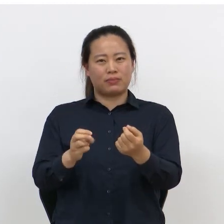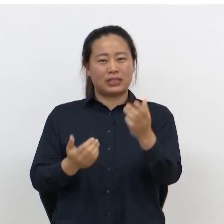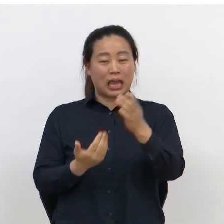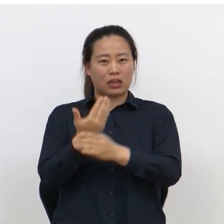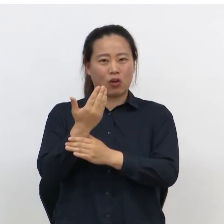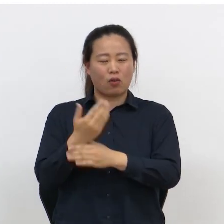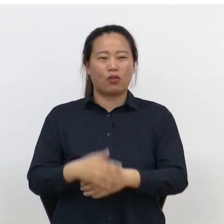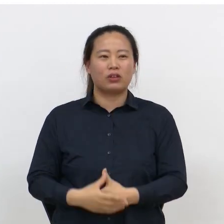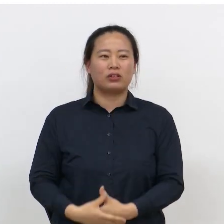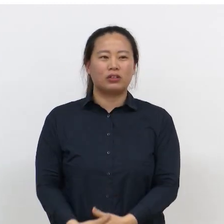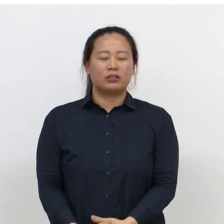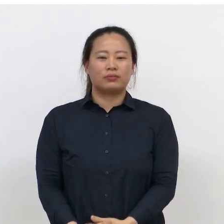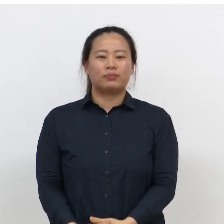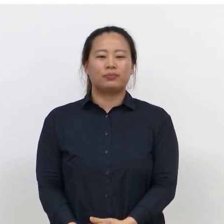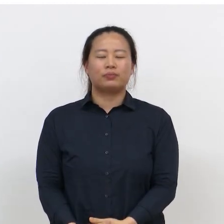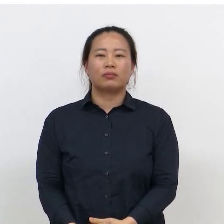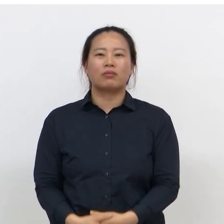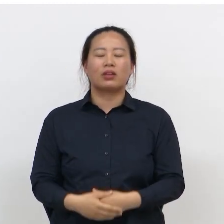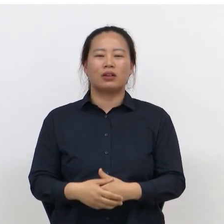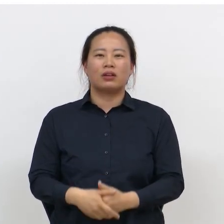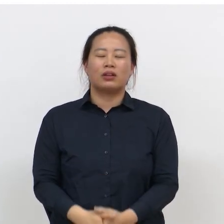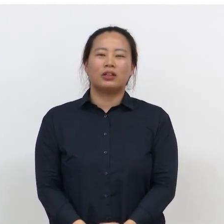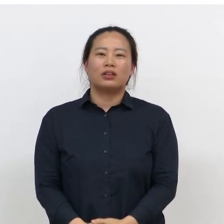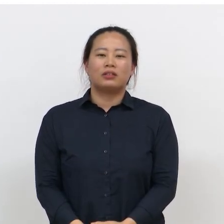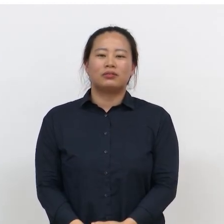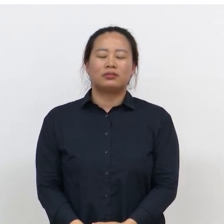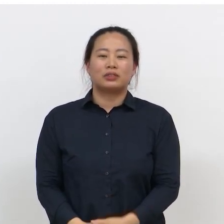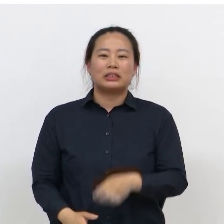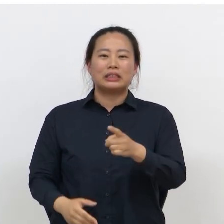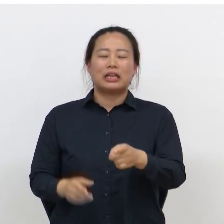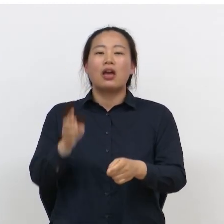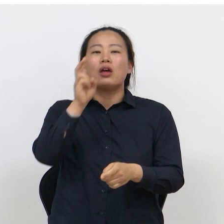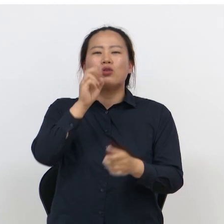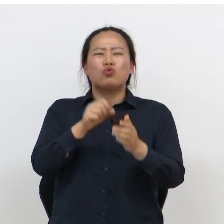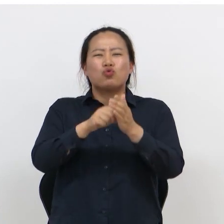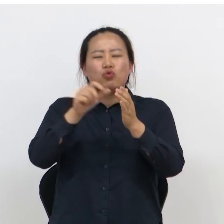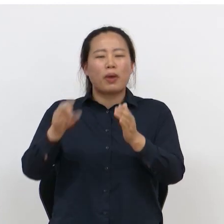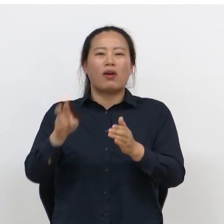마찬가지로 꿀성대의 대명사 있지 않습니까? 마이클 볼튼인데